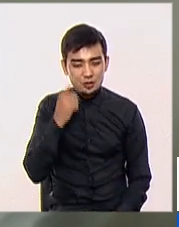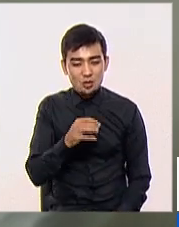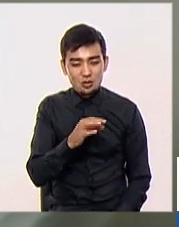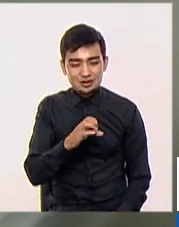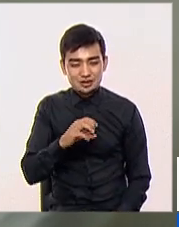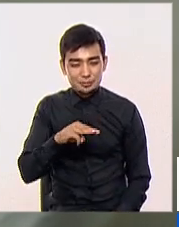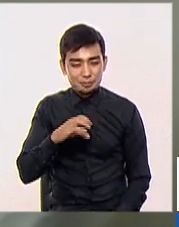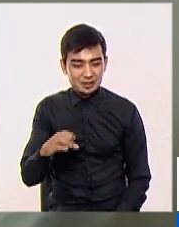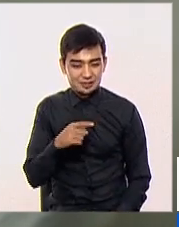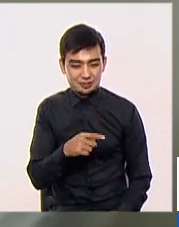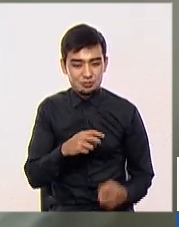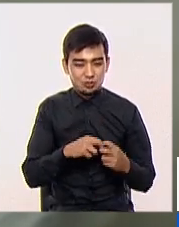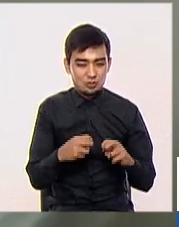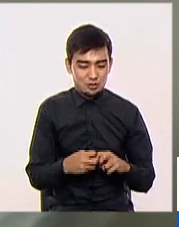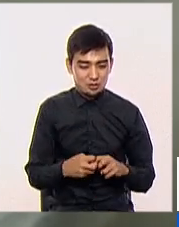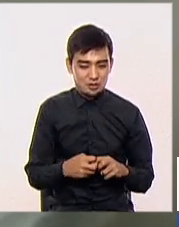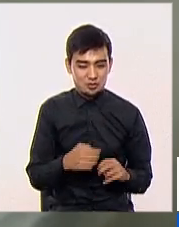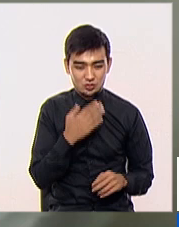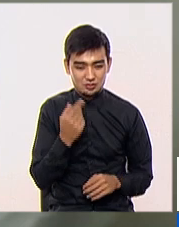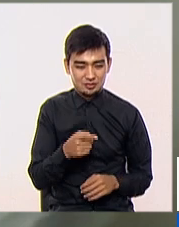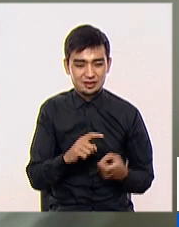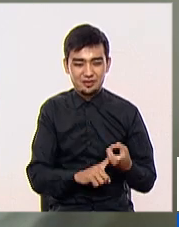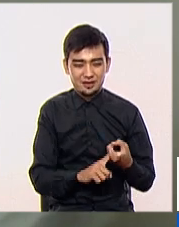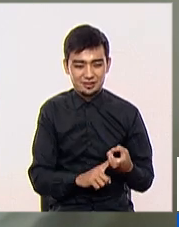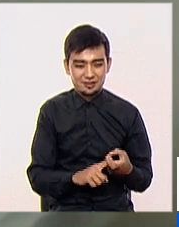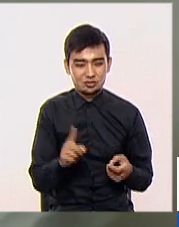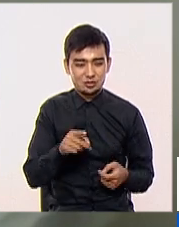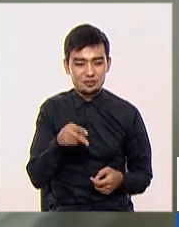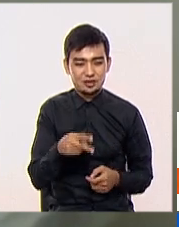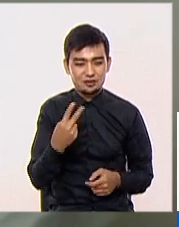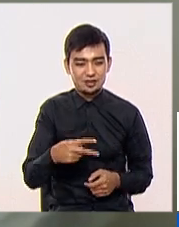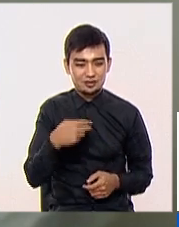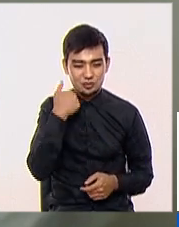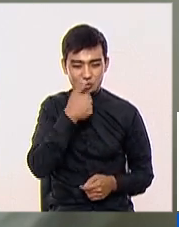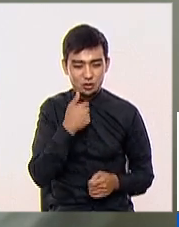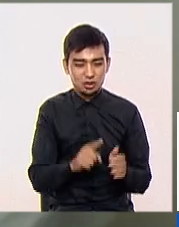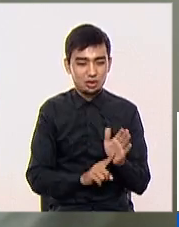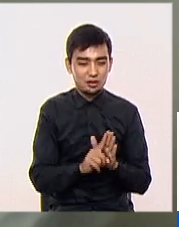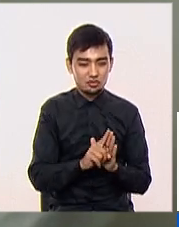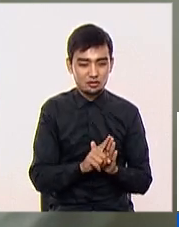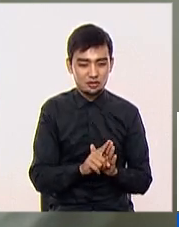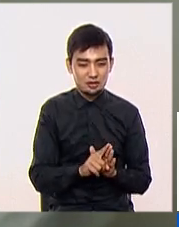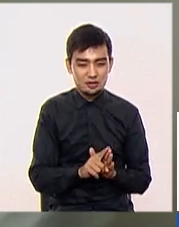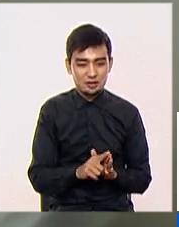себе проблемы не таит. Скорее, проблема связана с тем, что в 2020 году начался коронавирус, пандемия,